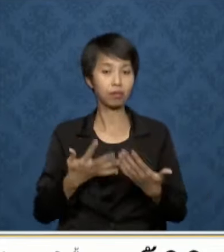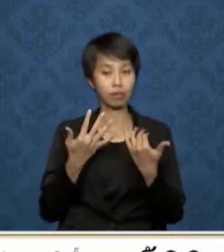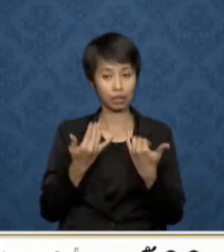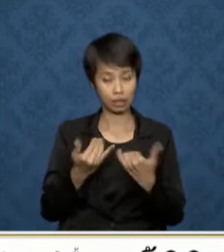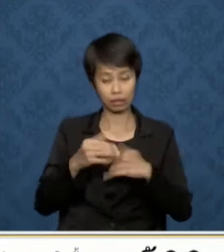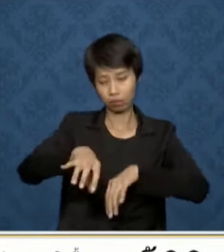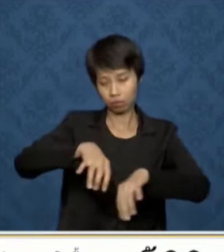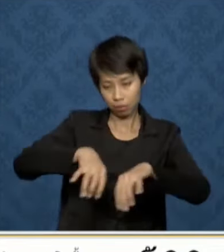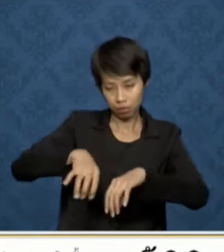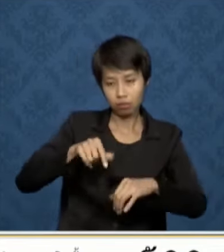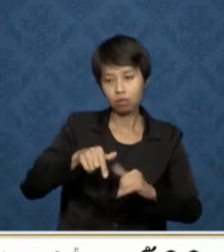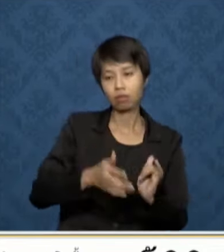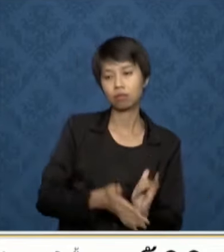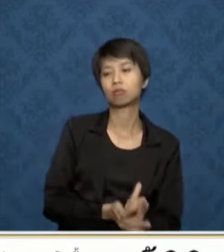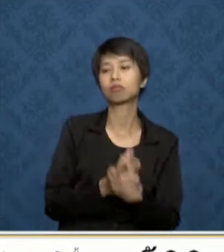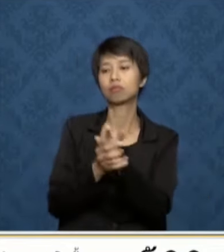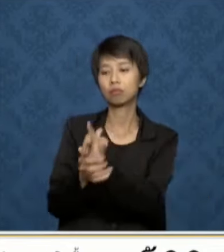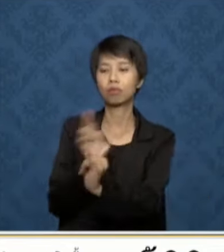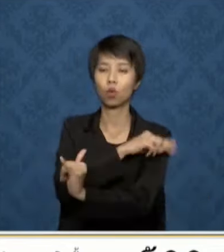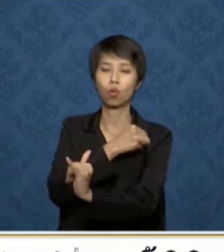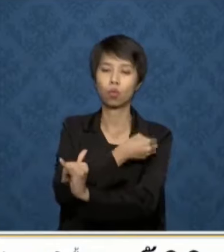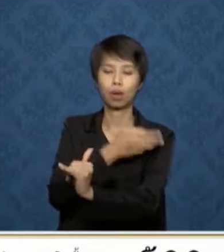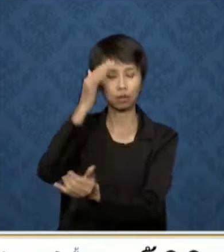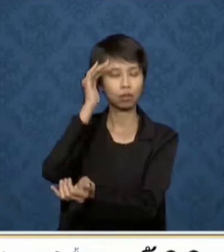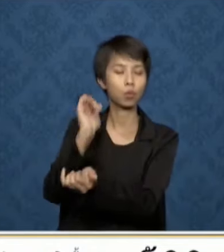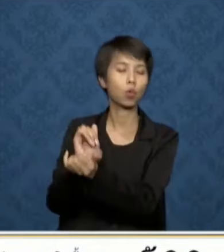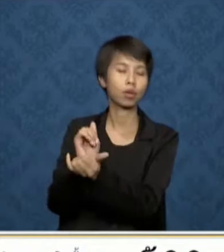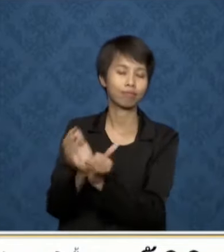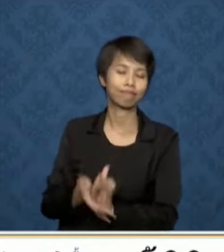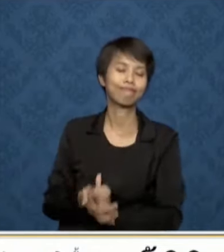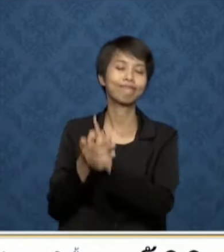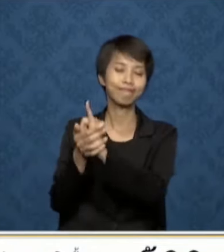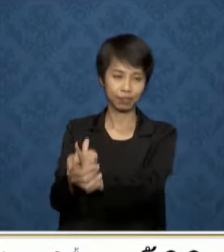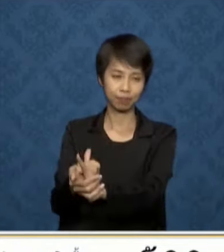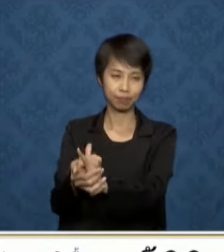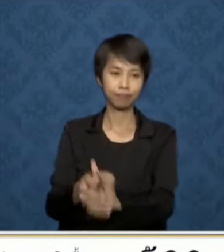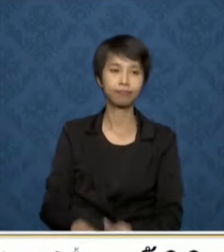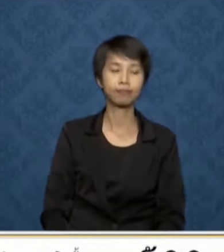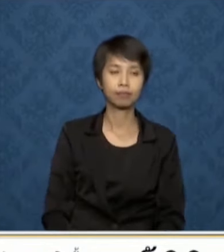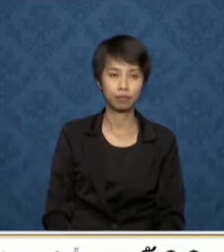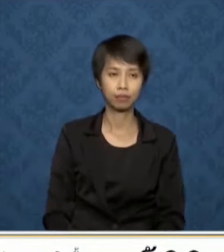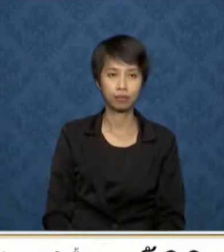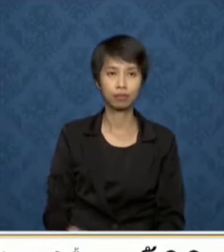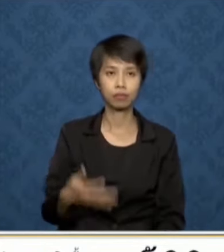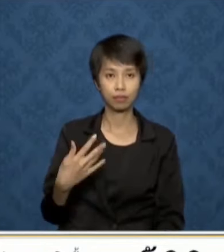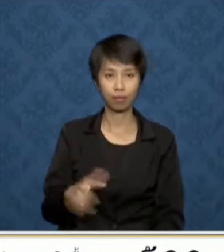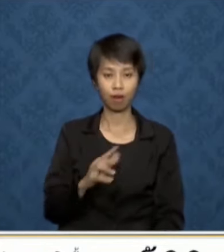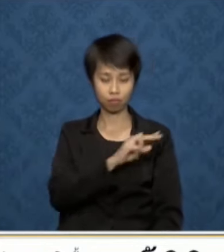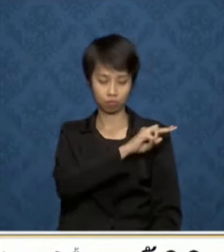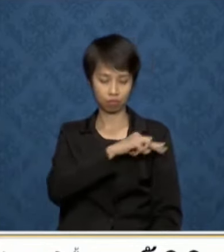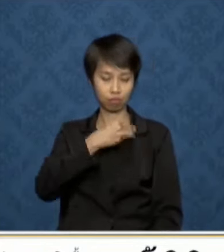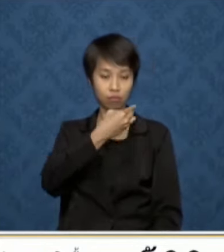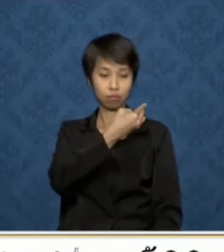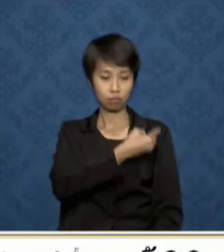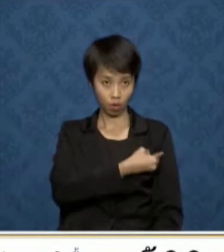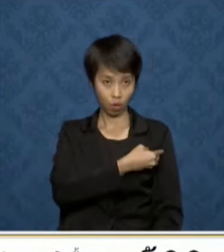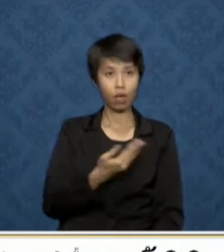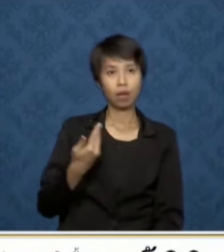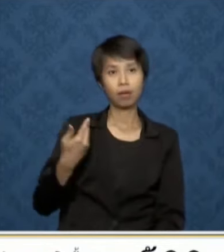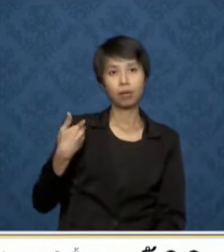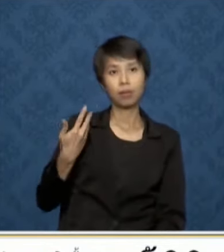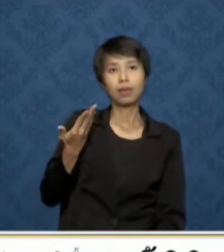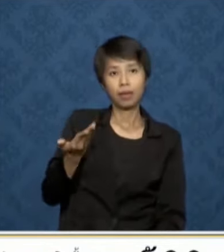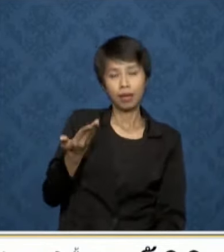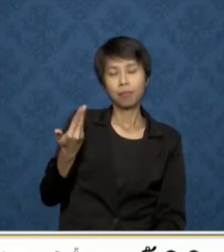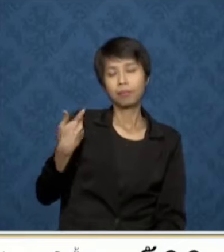การใกรกษาครับ รีเฟอร์ครั ส่งไปลพยาบลตรวจทีนี้ท่มาทานครับ หมอเราเนี่ย โคดมอาารยเจริหนาน